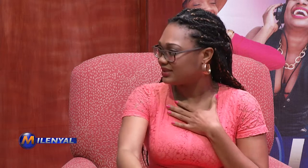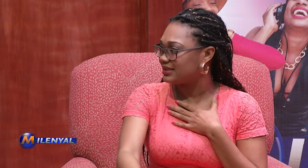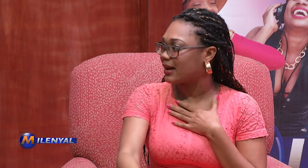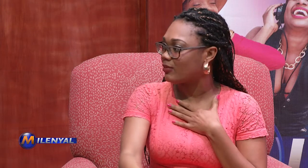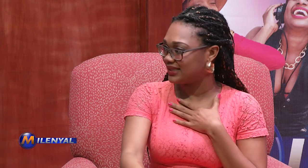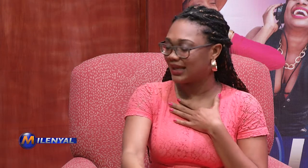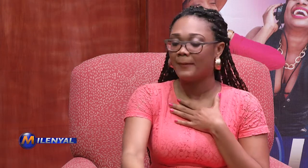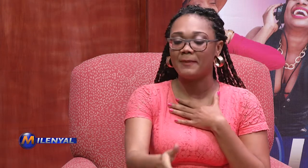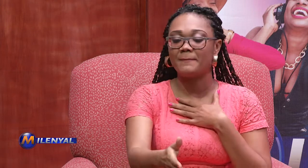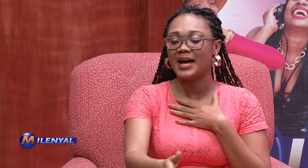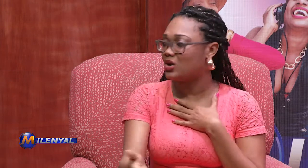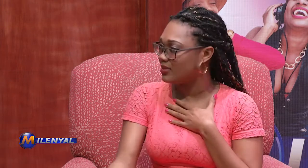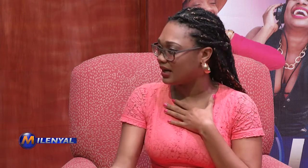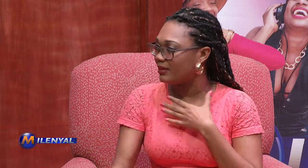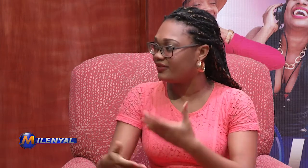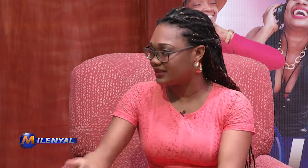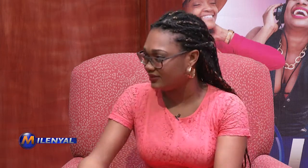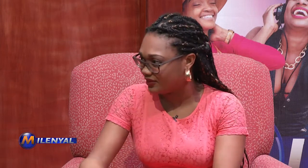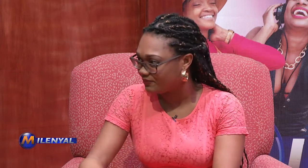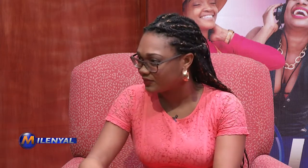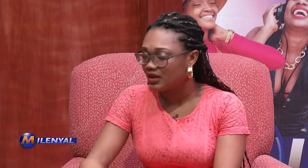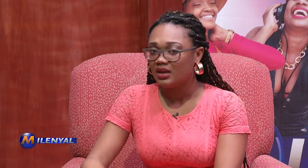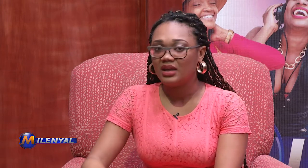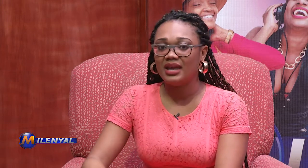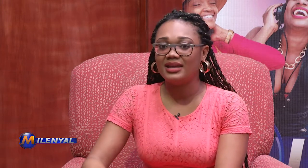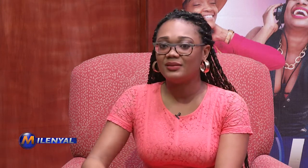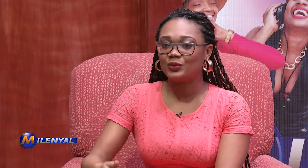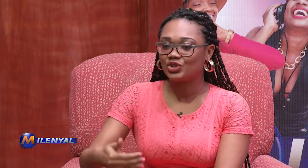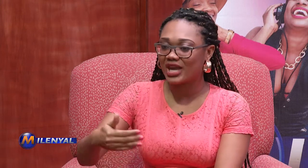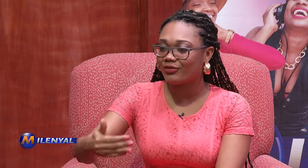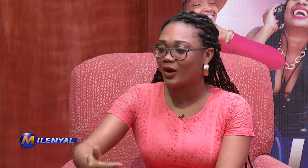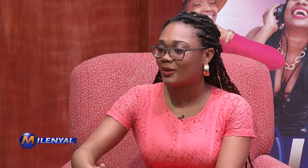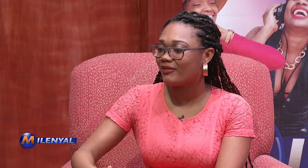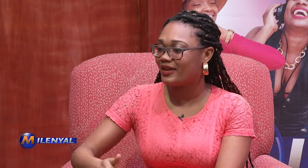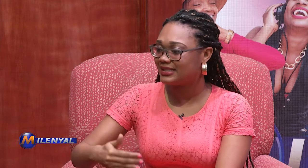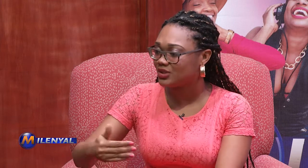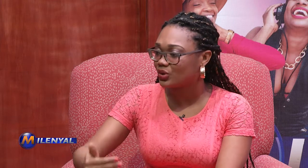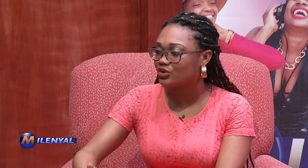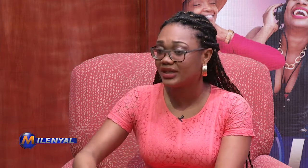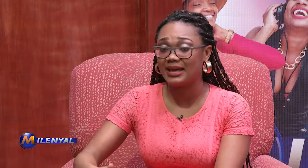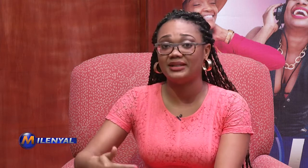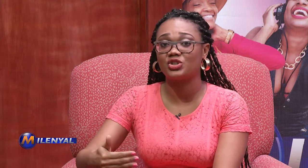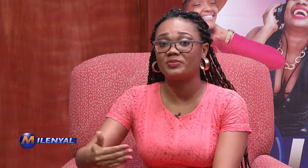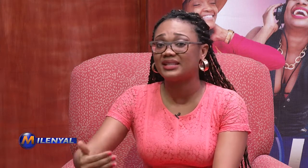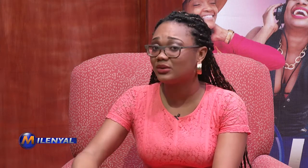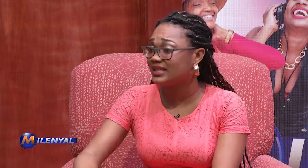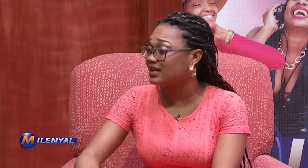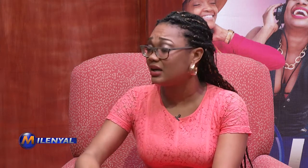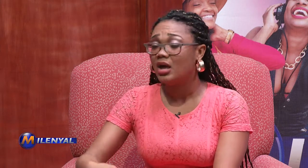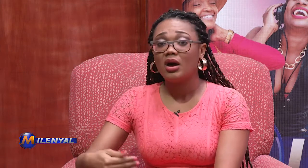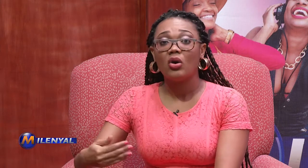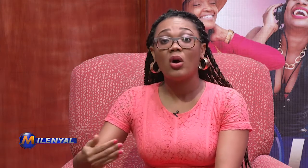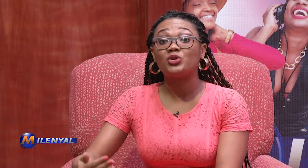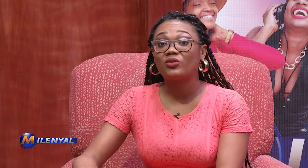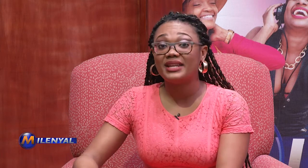jeune artiste, ça, moi, j'ai talent, bon, je balle le bras, bon, je fais le rêver. Et chaque fois que je fais des émissions culturelles, là, maintenant, je présente Écho des